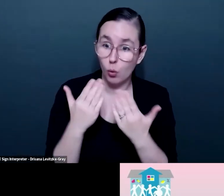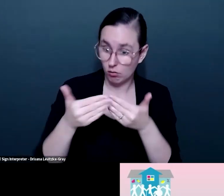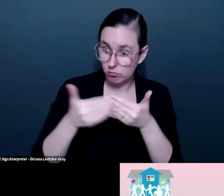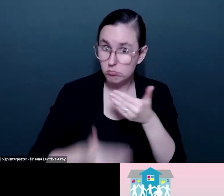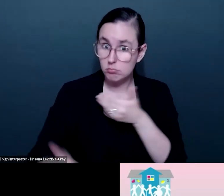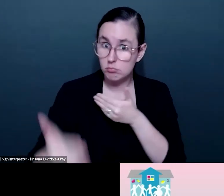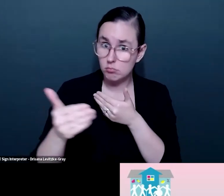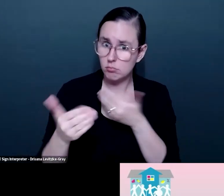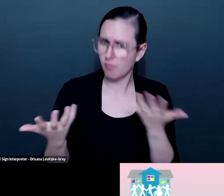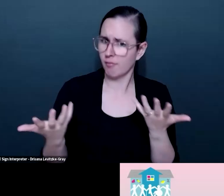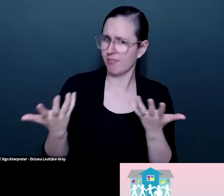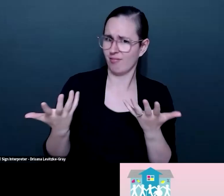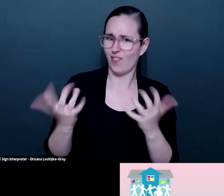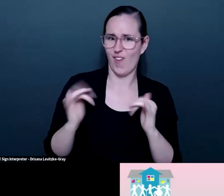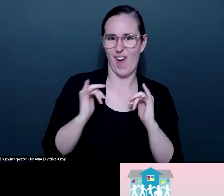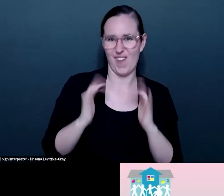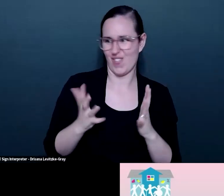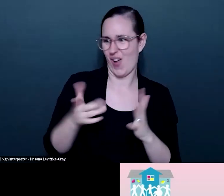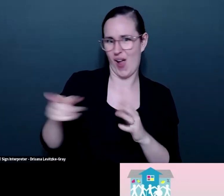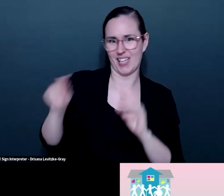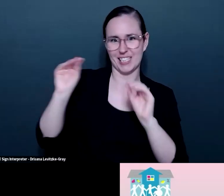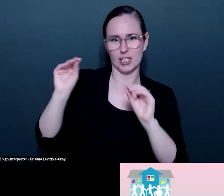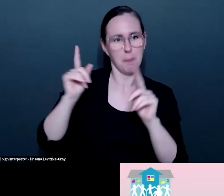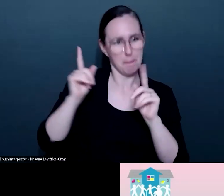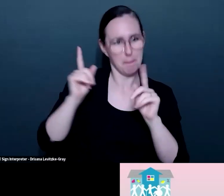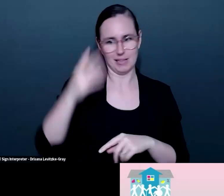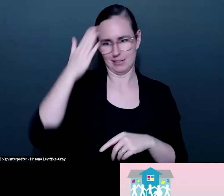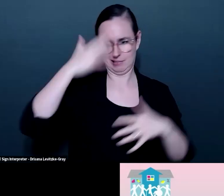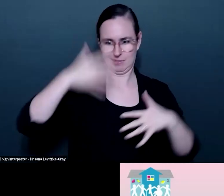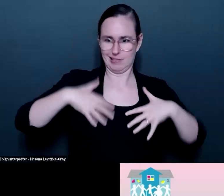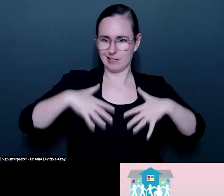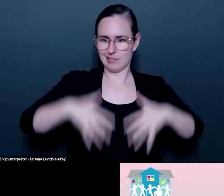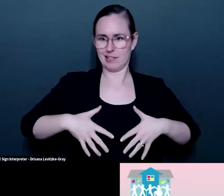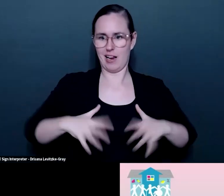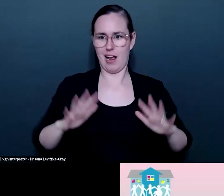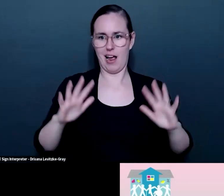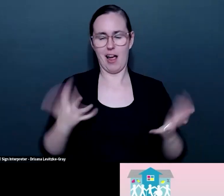tous les professeurs sachent comment utiliser ces outils.